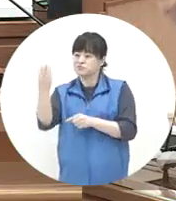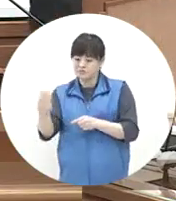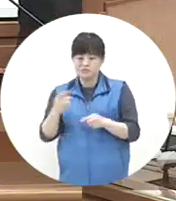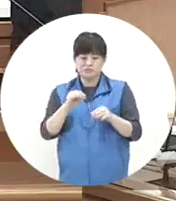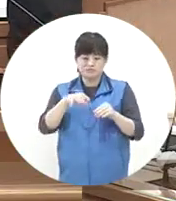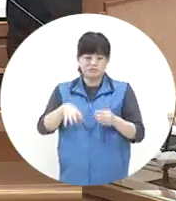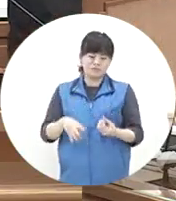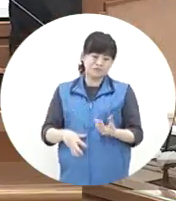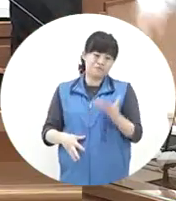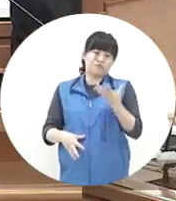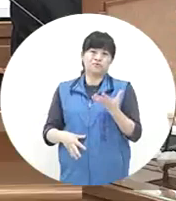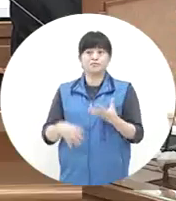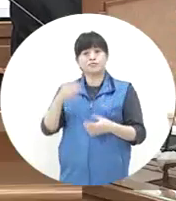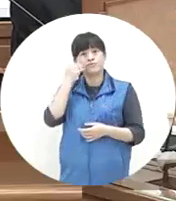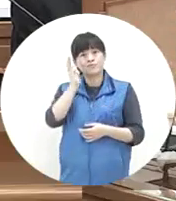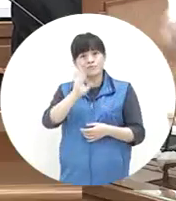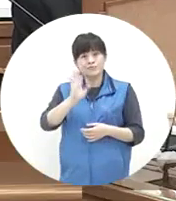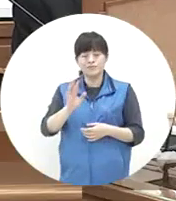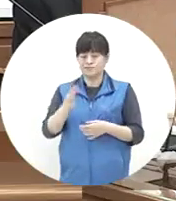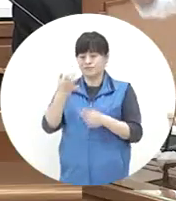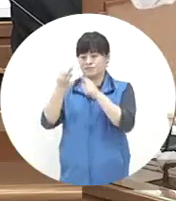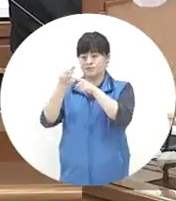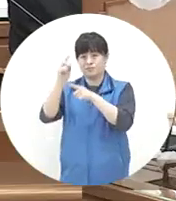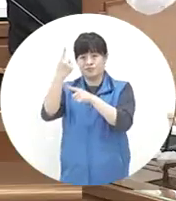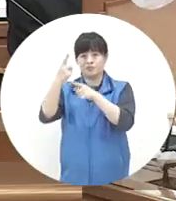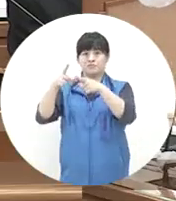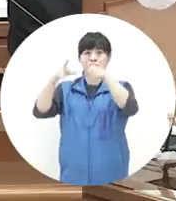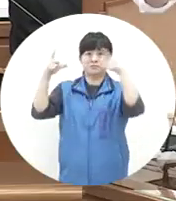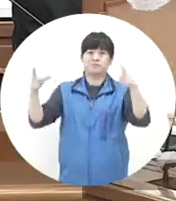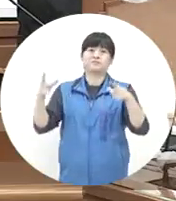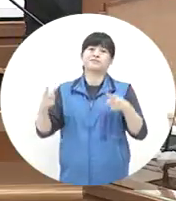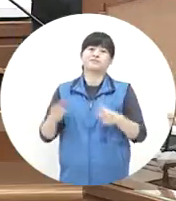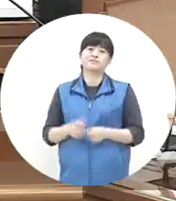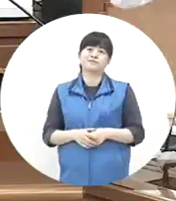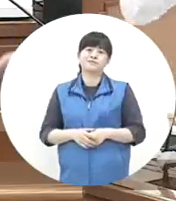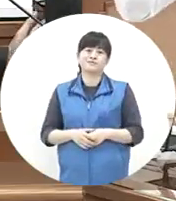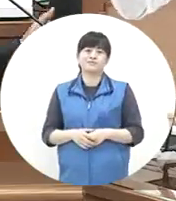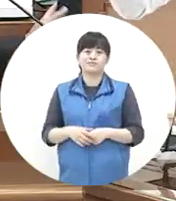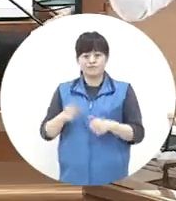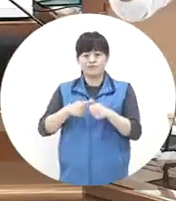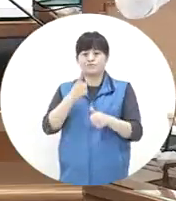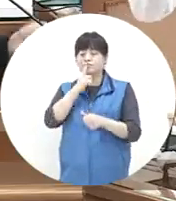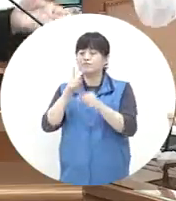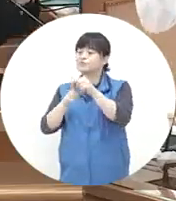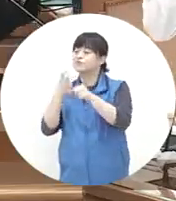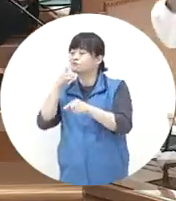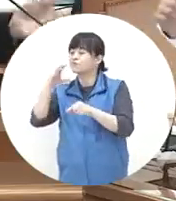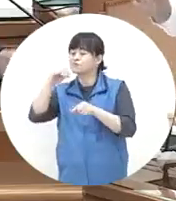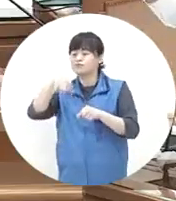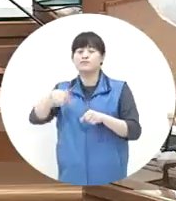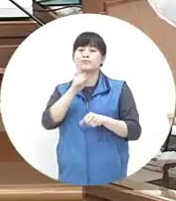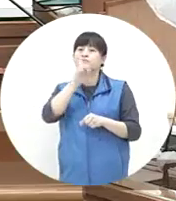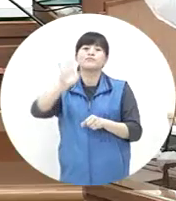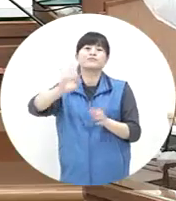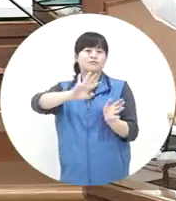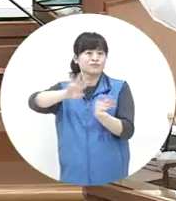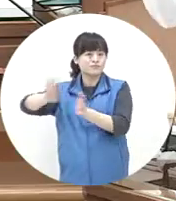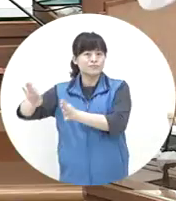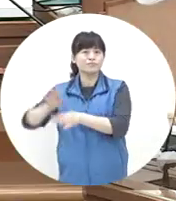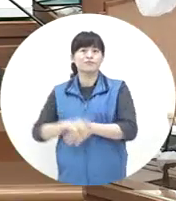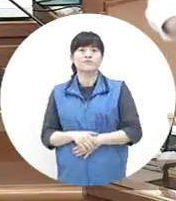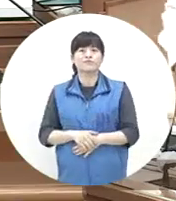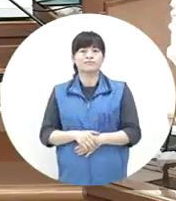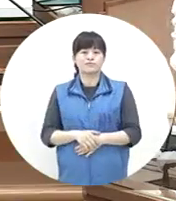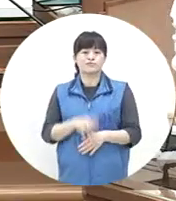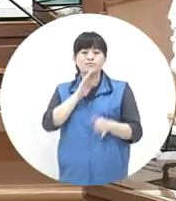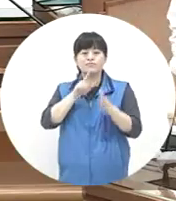分，不然就是从裁员开始扩张嘛。那来，我们先讲中央地方不要讲了，下来再讲直辖